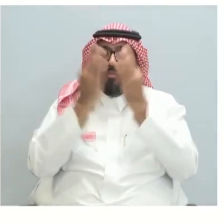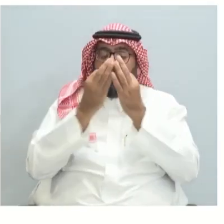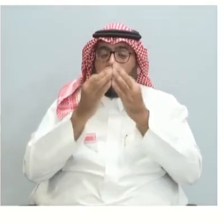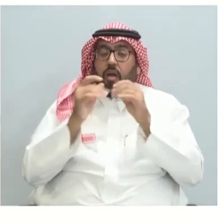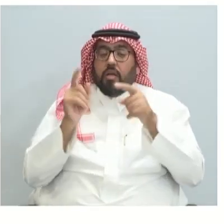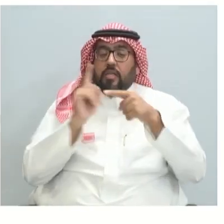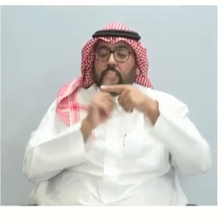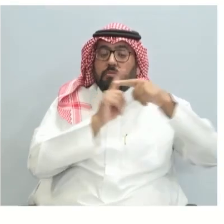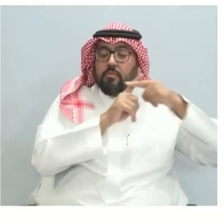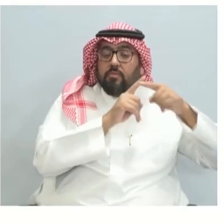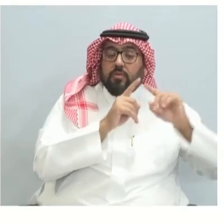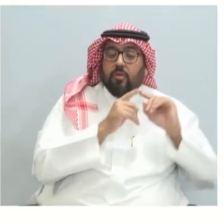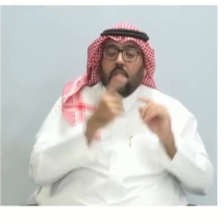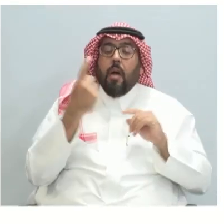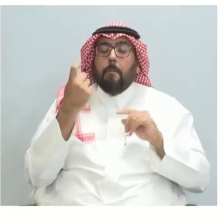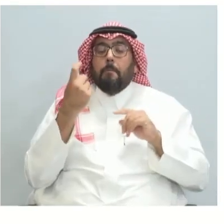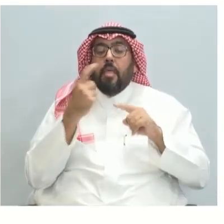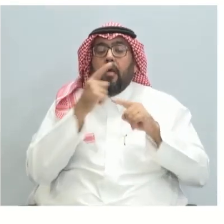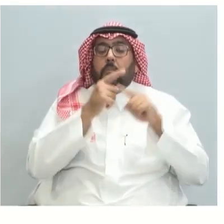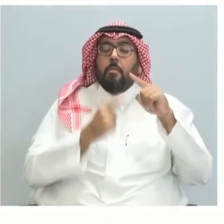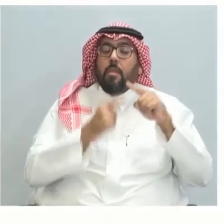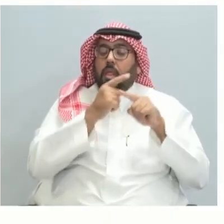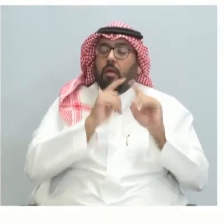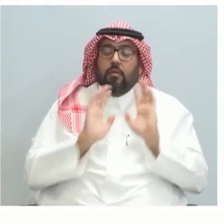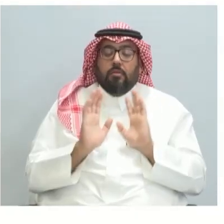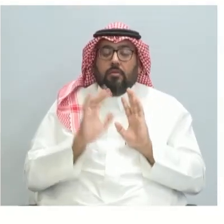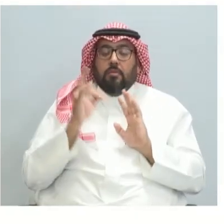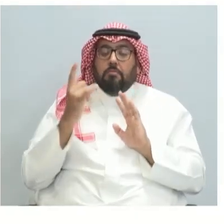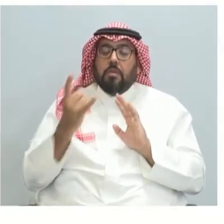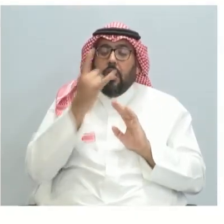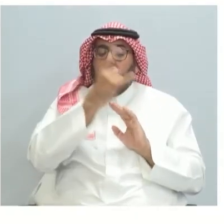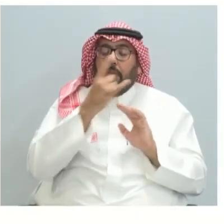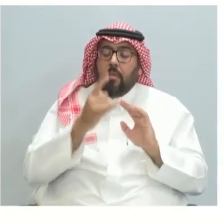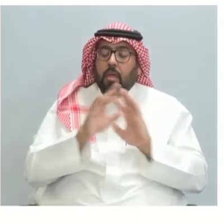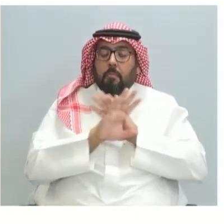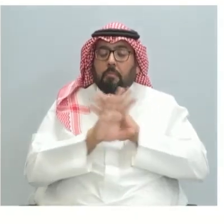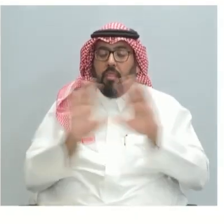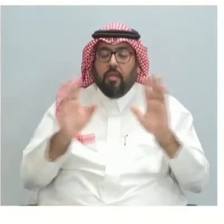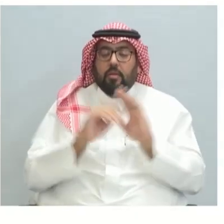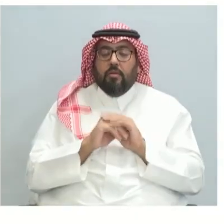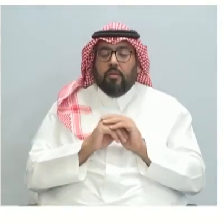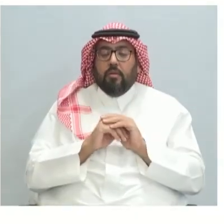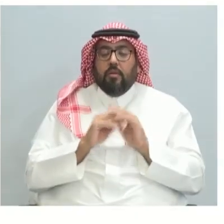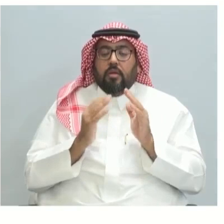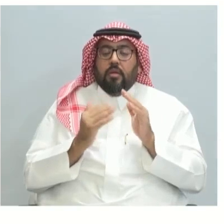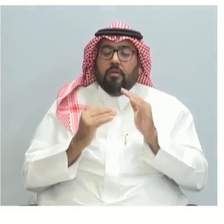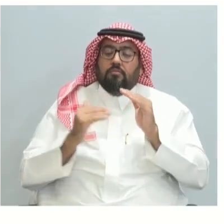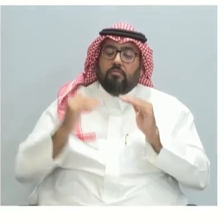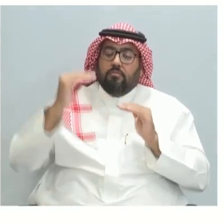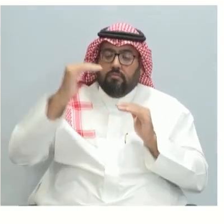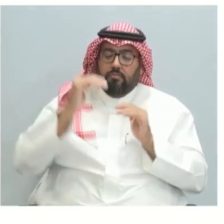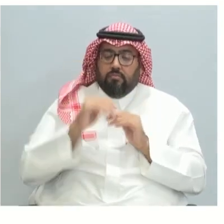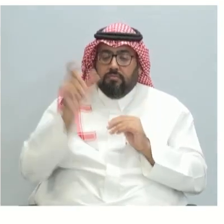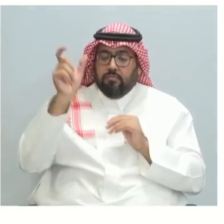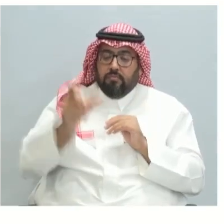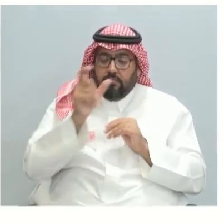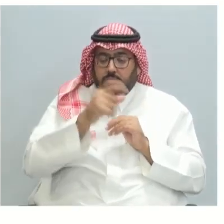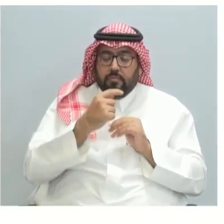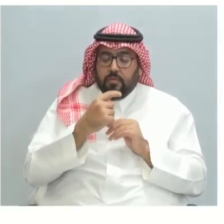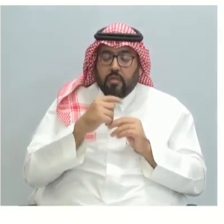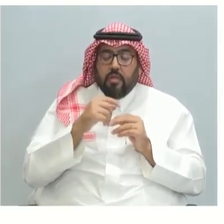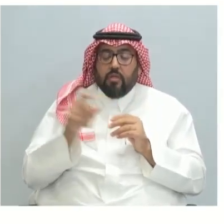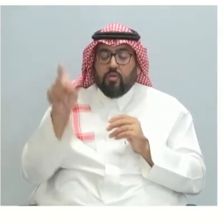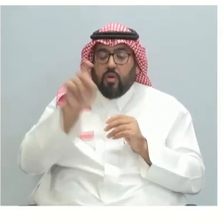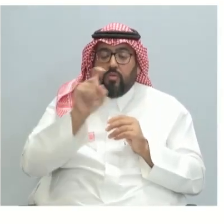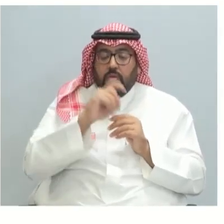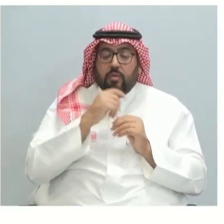لكي يمثلها بقطاعات دائريه لان مجموع النسب المئويه اكبر من مئه في المئه والاشخاص الذين تم